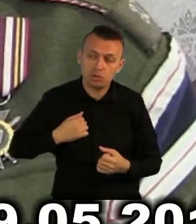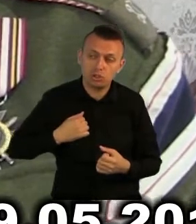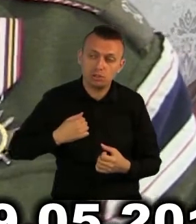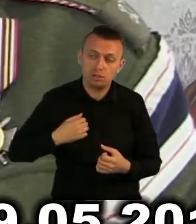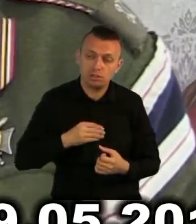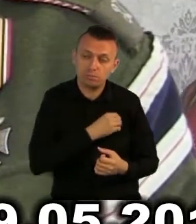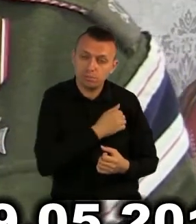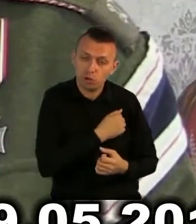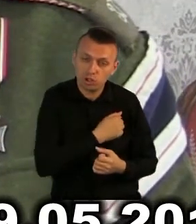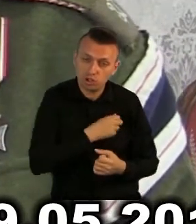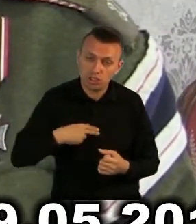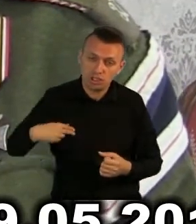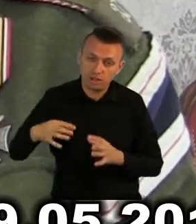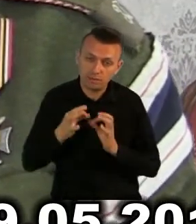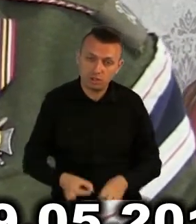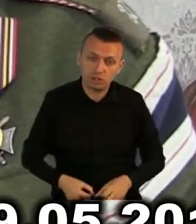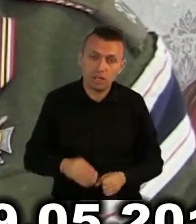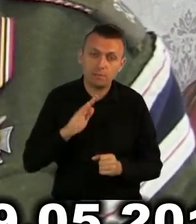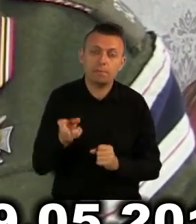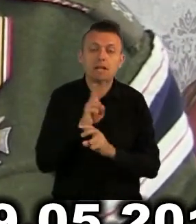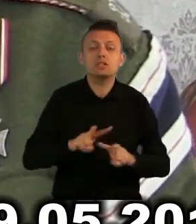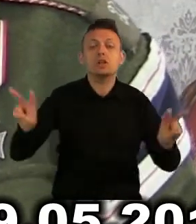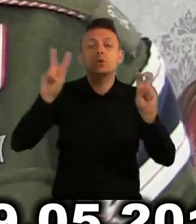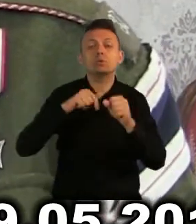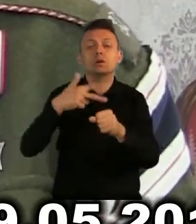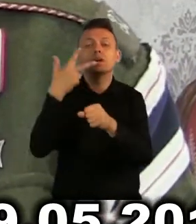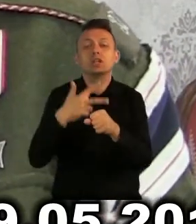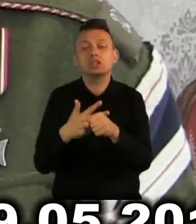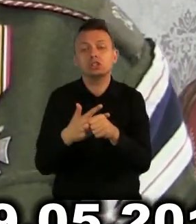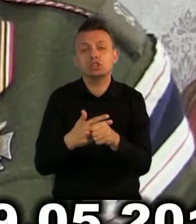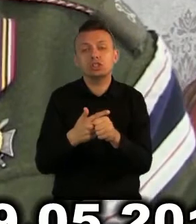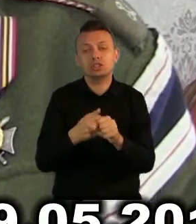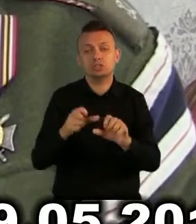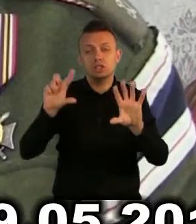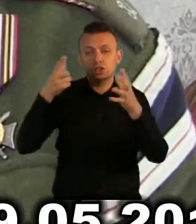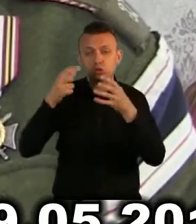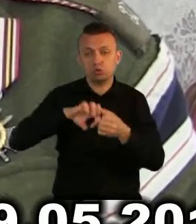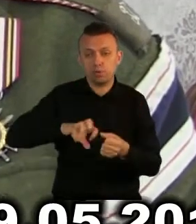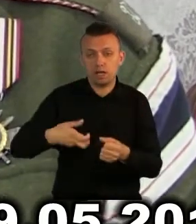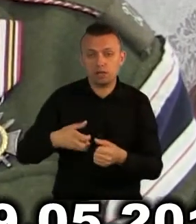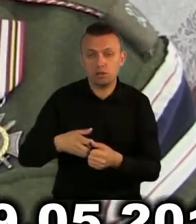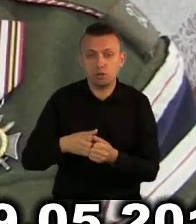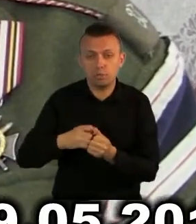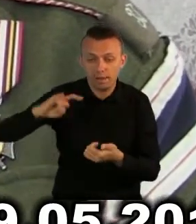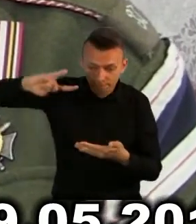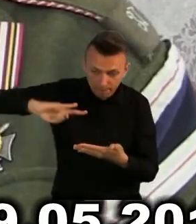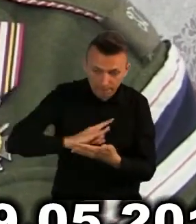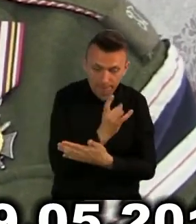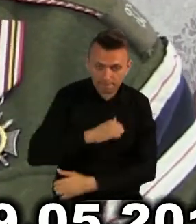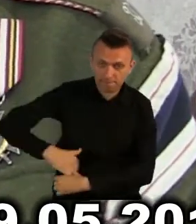też, weźmie też udział 37. Dywizjon Obrony Powietrznej z Sochaczewa, który